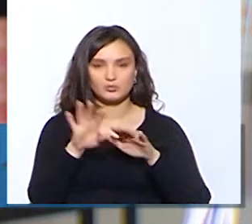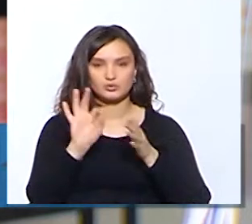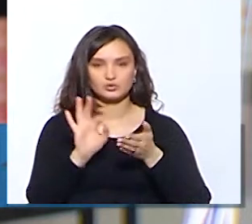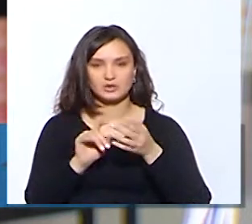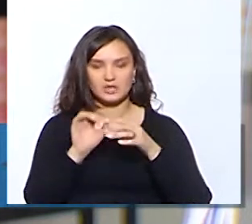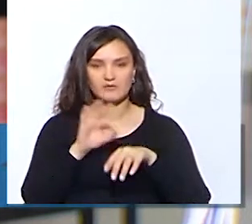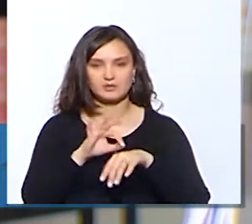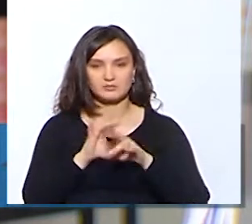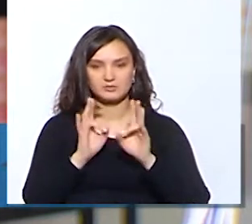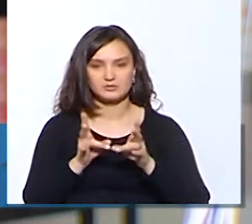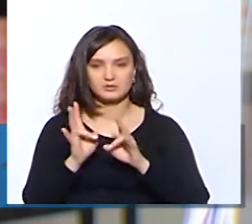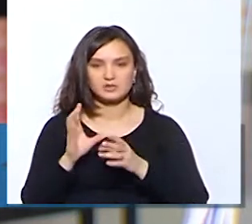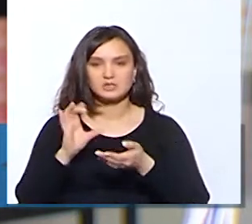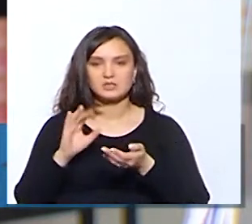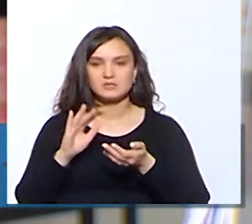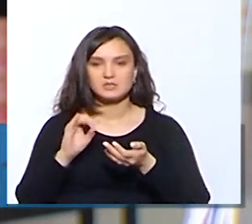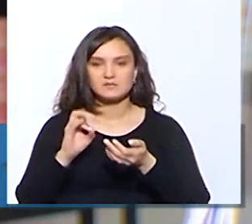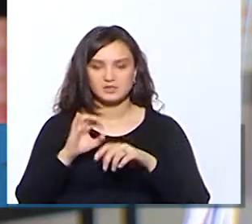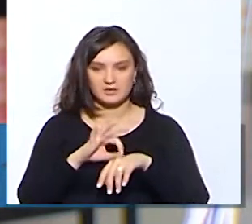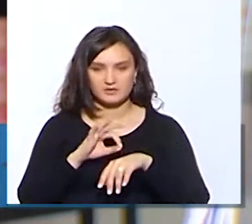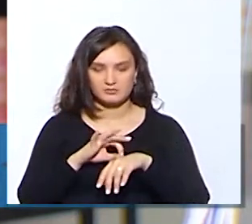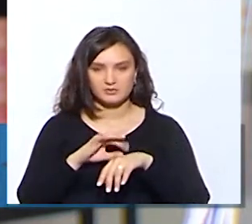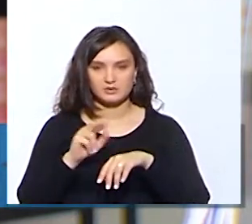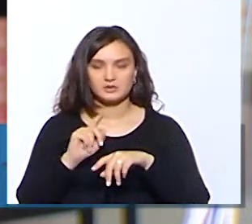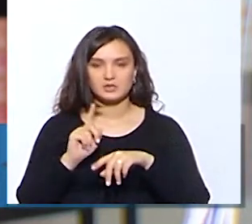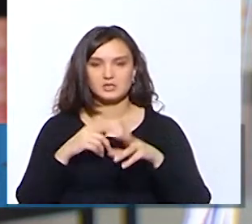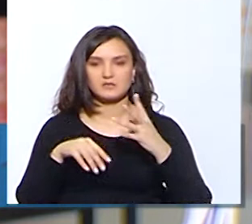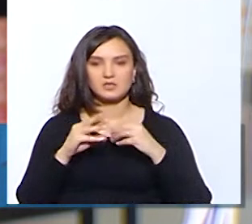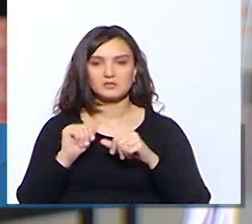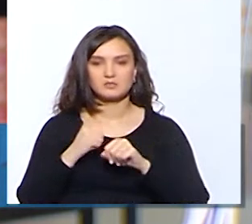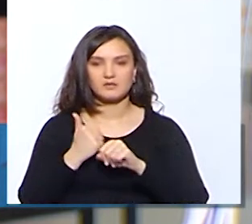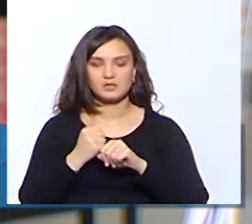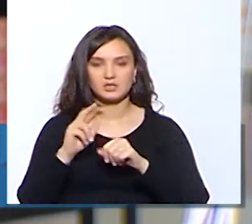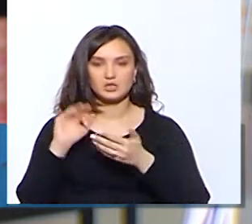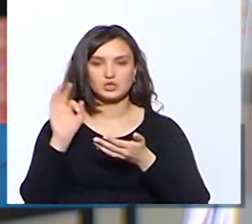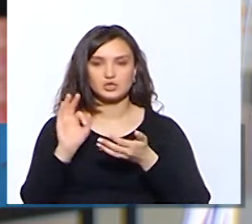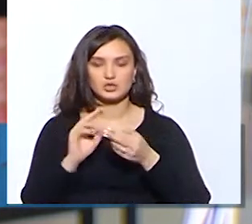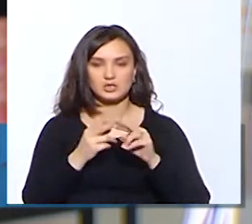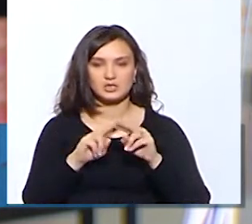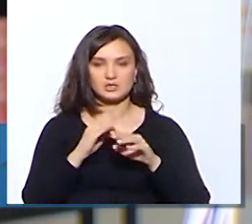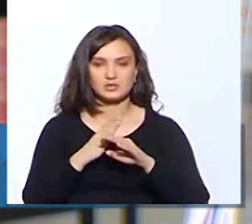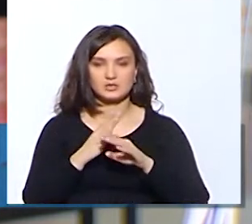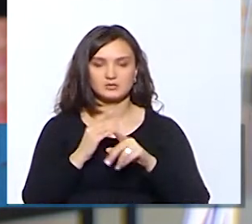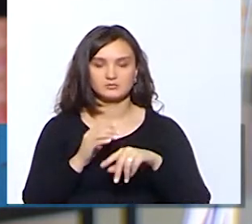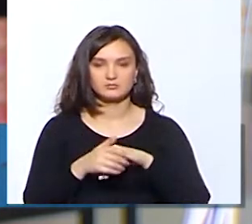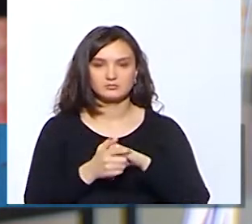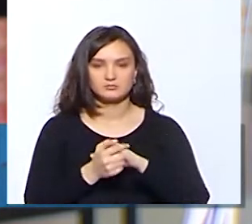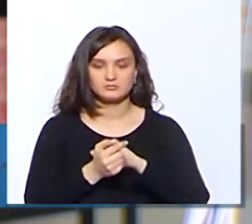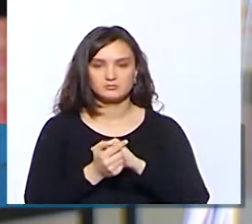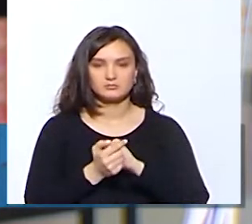ხშირად დაავადებიან სიმსივნური დაავადებებით და რაც ყველაზე მთავარი და ხშირი არის, ეს არის